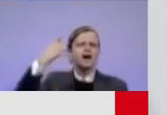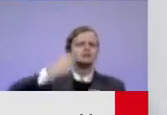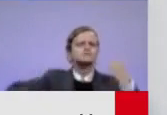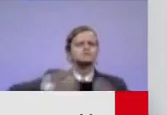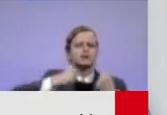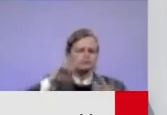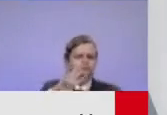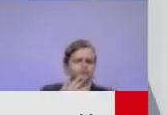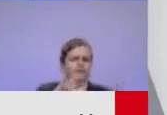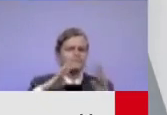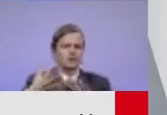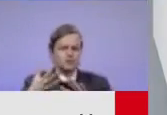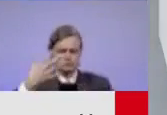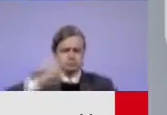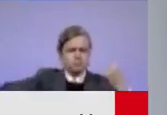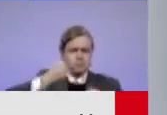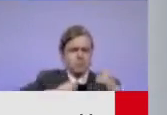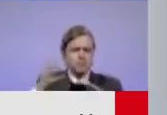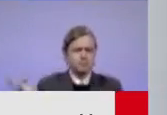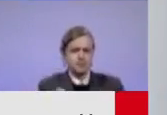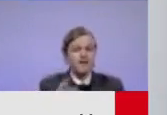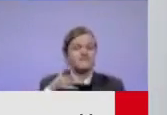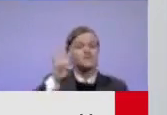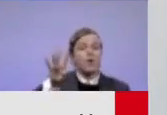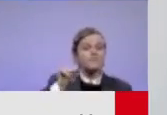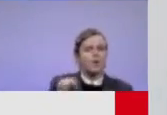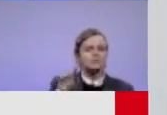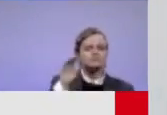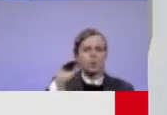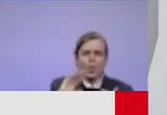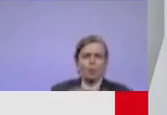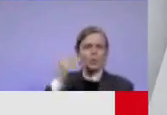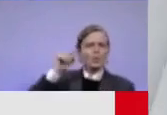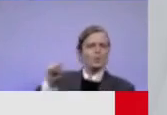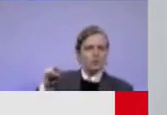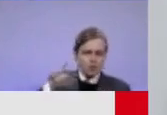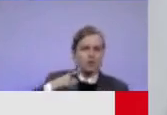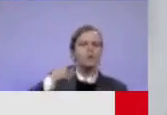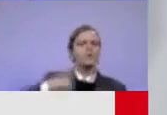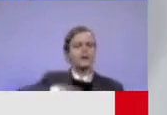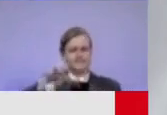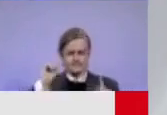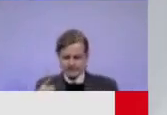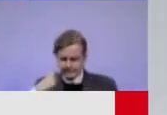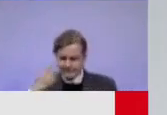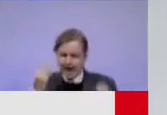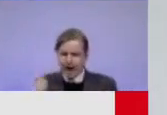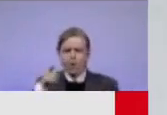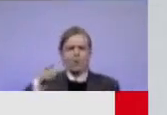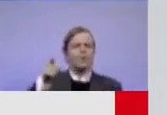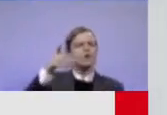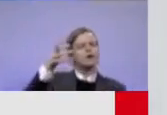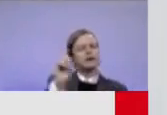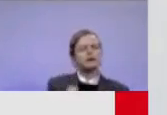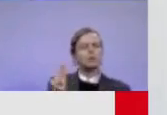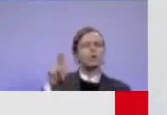4.0. Următorul Parlament European trebuie să găsească soluții pentru sprijinirea cercetării științifice,